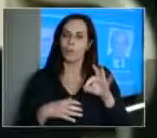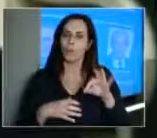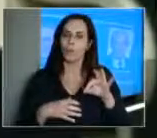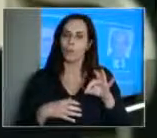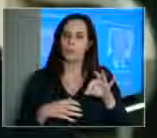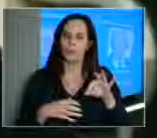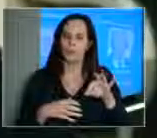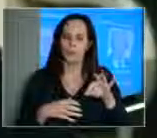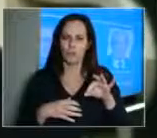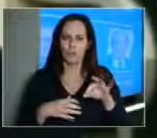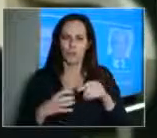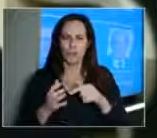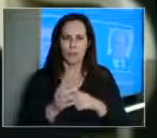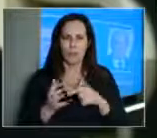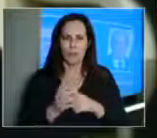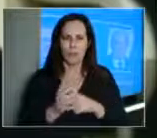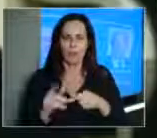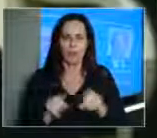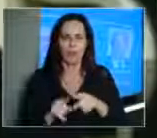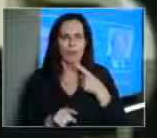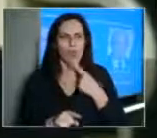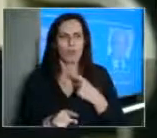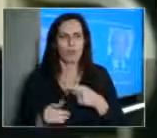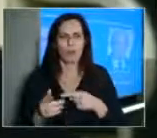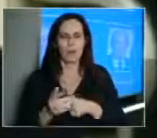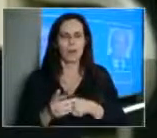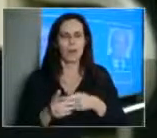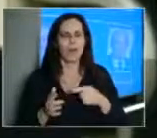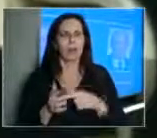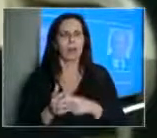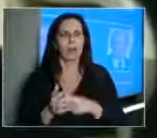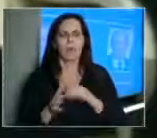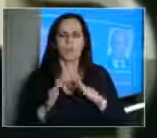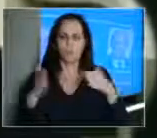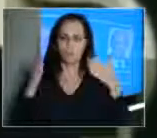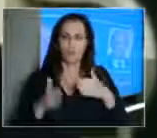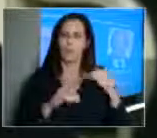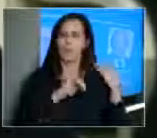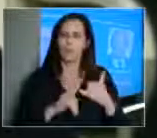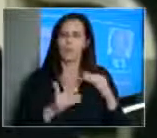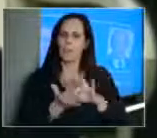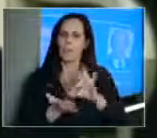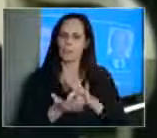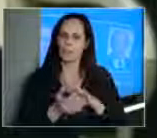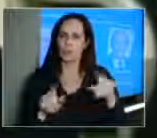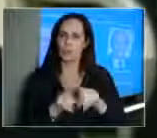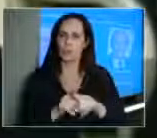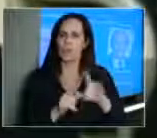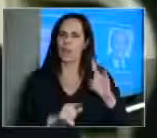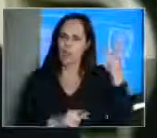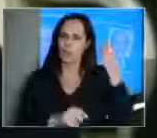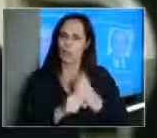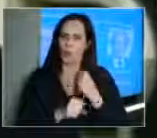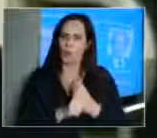כן היא. היא צריכה, כמו שאני אמרתי, ההגדרה היא מאוד מאוד ממוקדת, להביא נקודת ציון כמו שחיל אביב